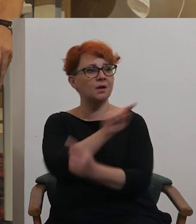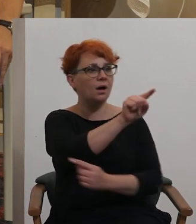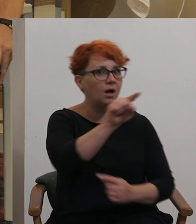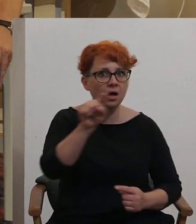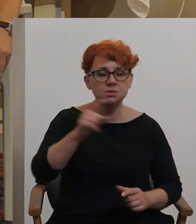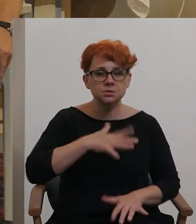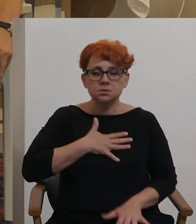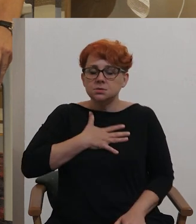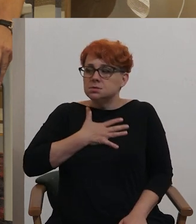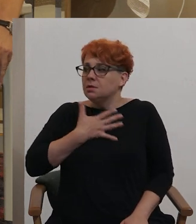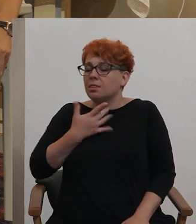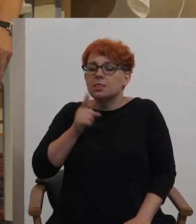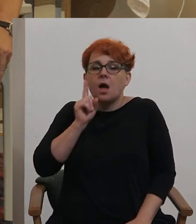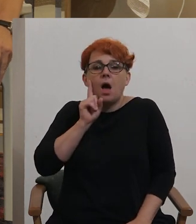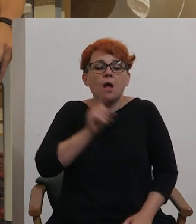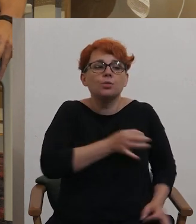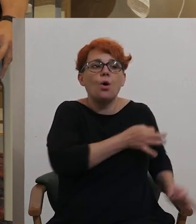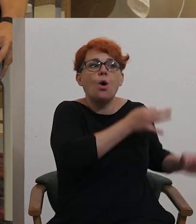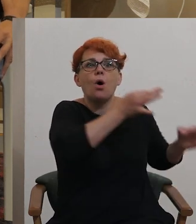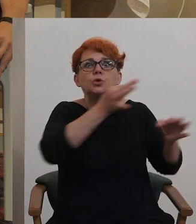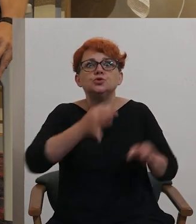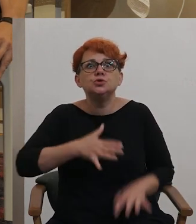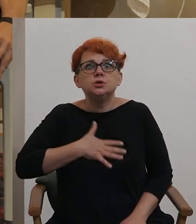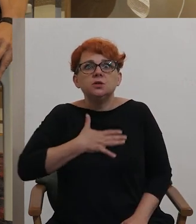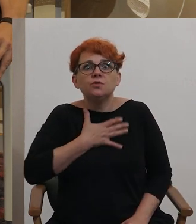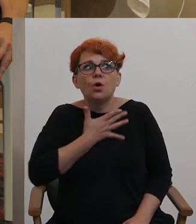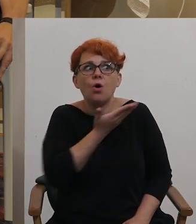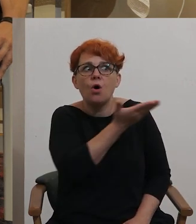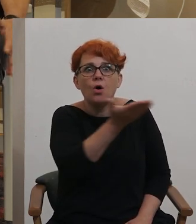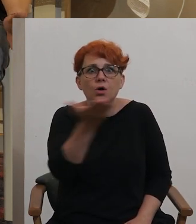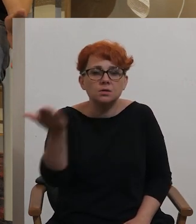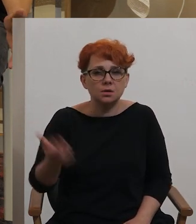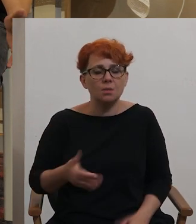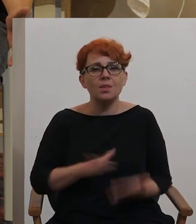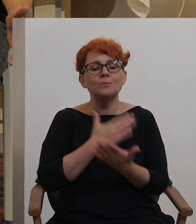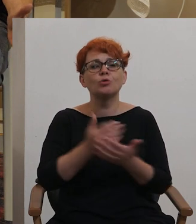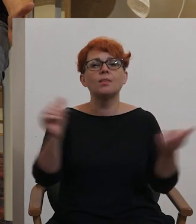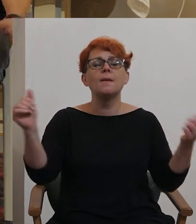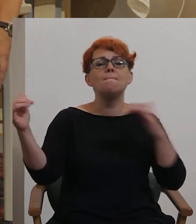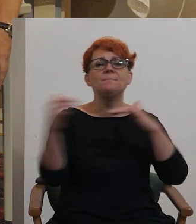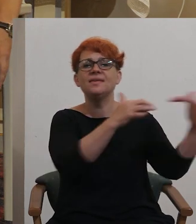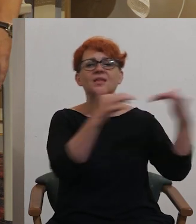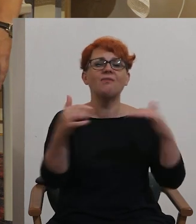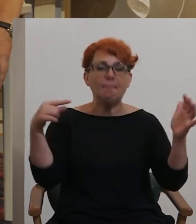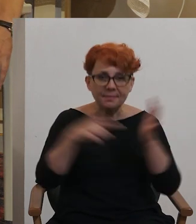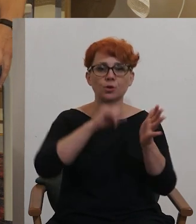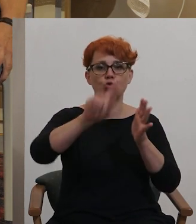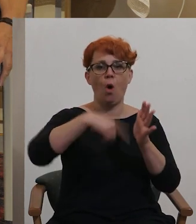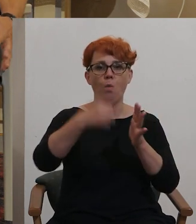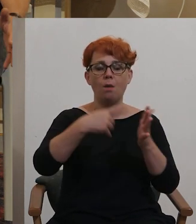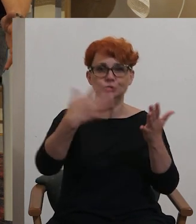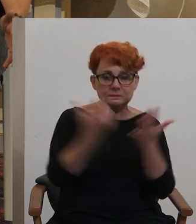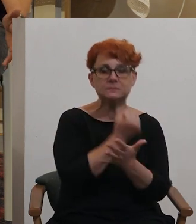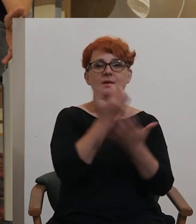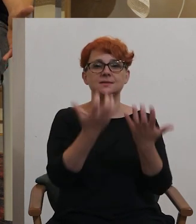cały czas. Mówią, że no przecież bitwa o Kołobrzeg, czy bitwa